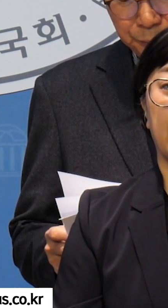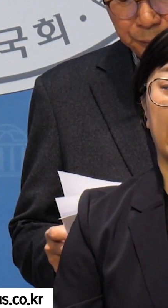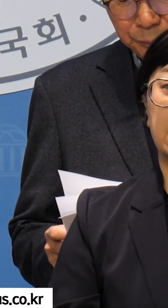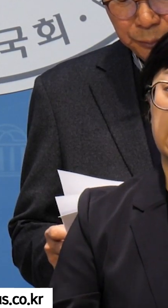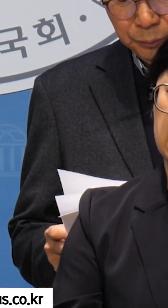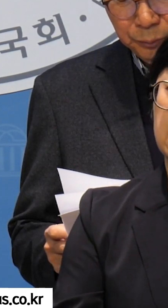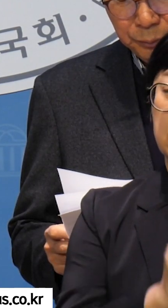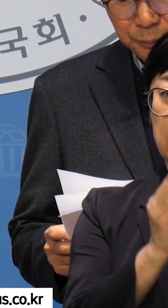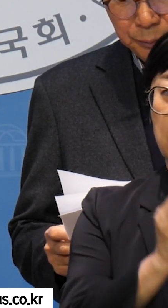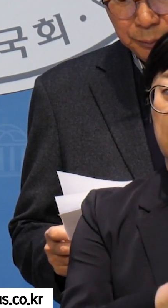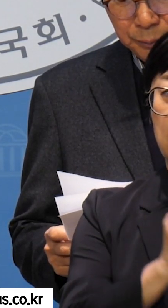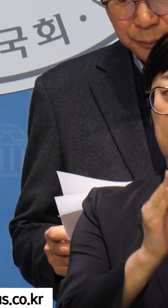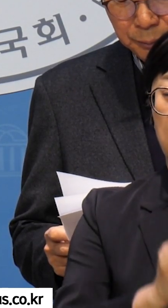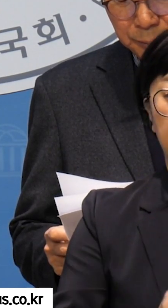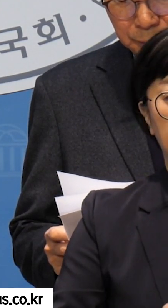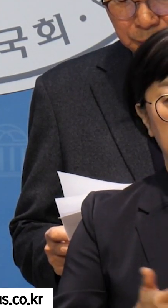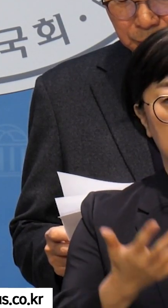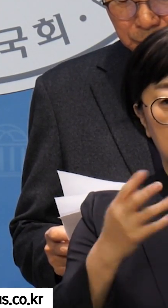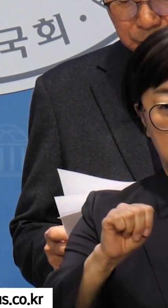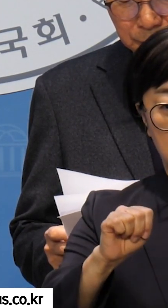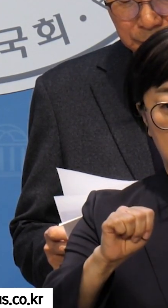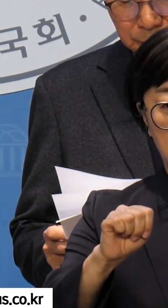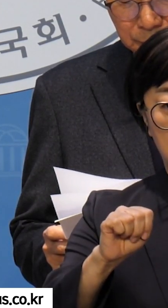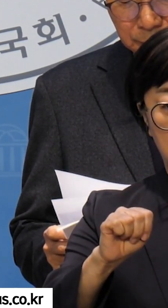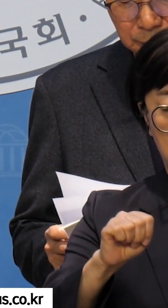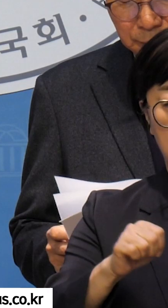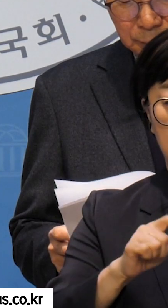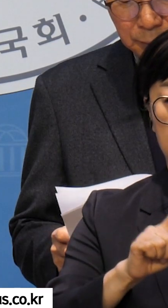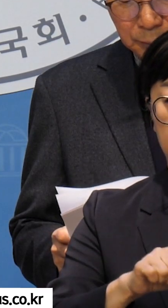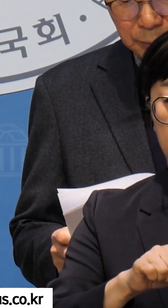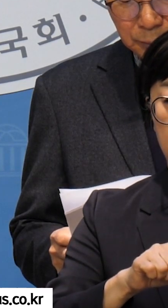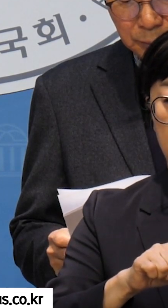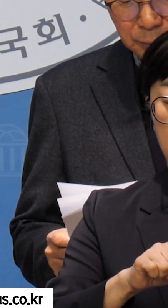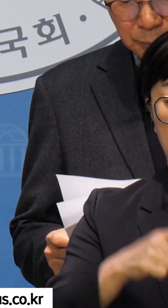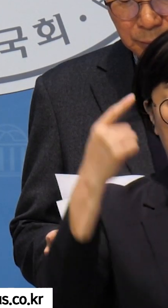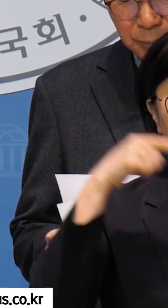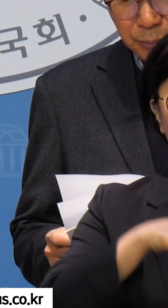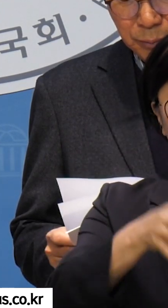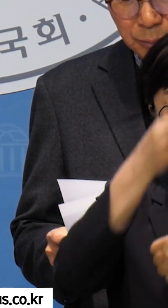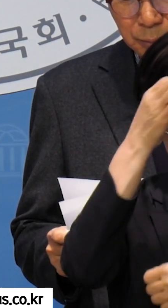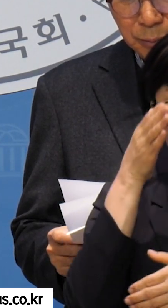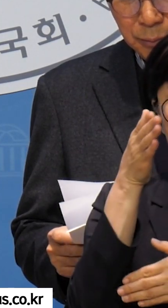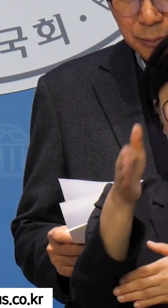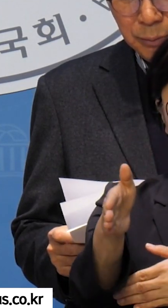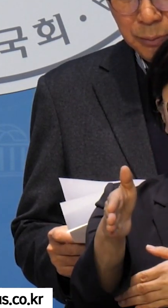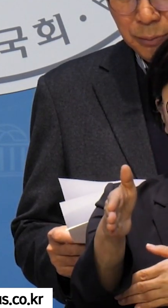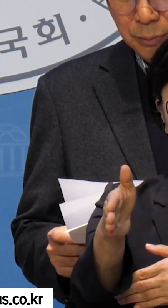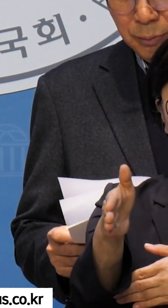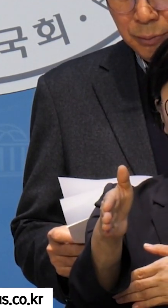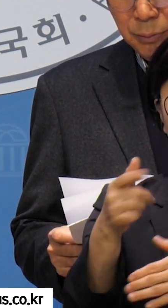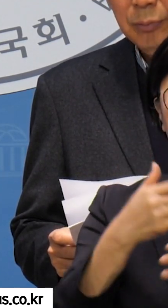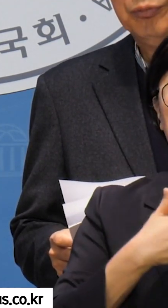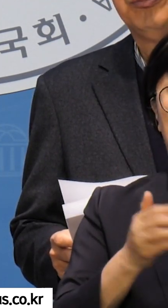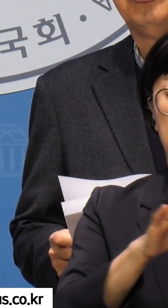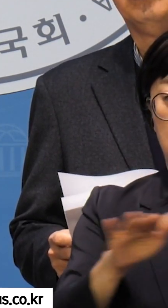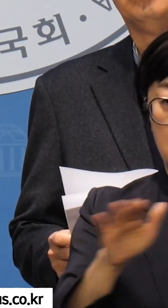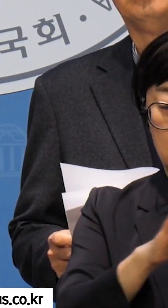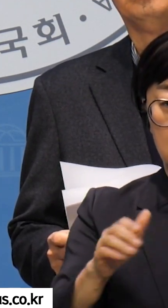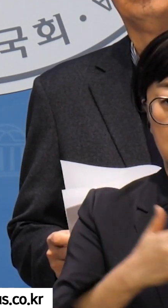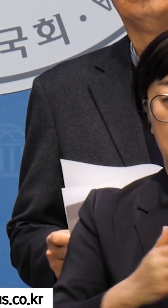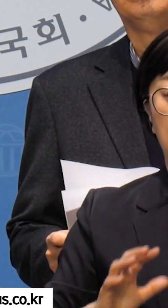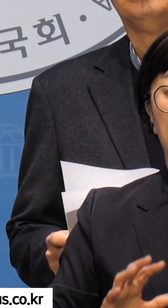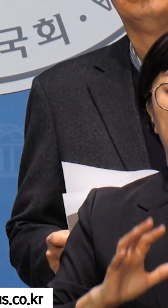2조 원 규모 중 8천억 원이 순증됐습니다. 과학기술계의 불안을 해소하고